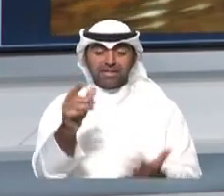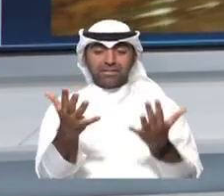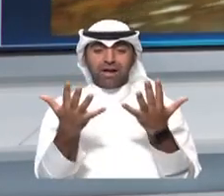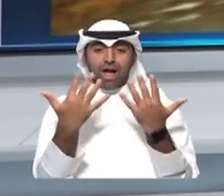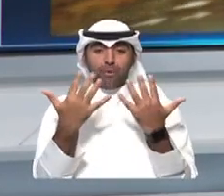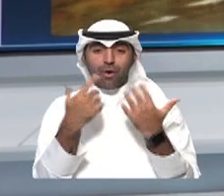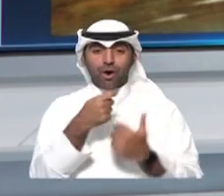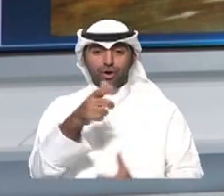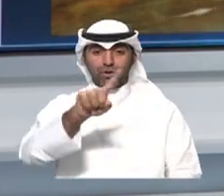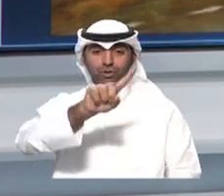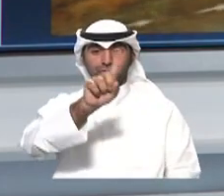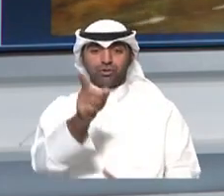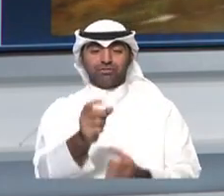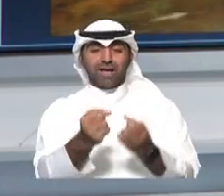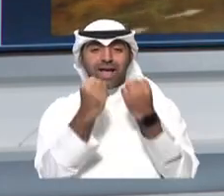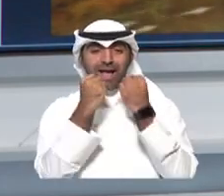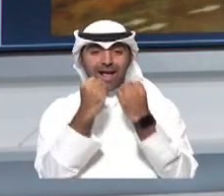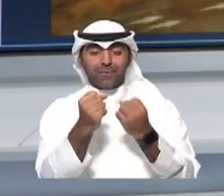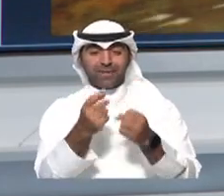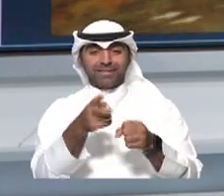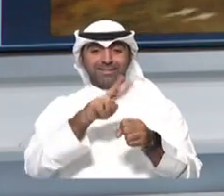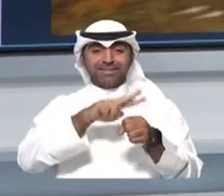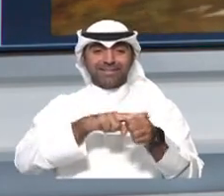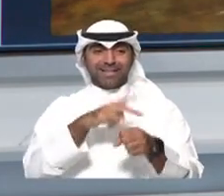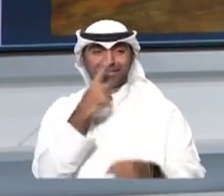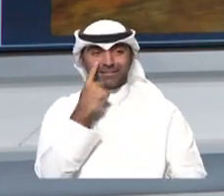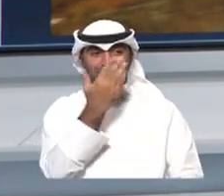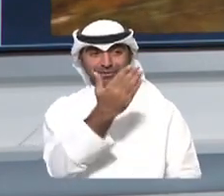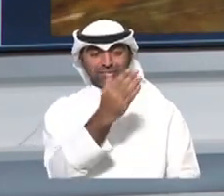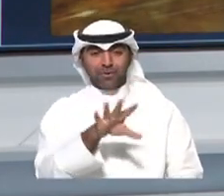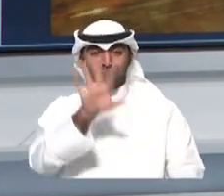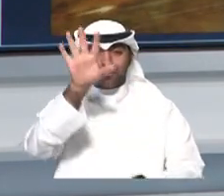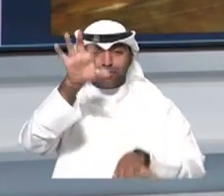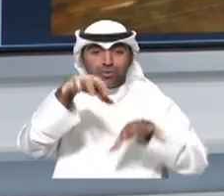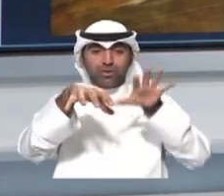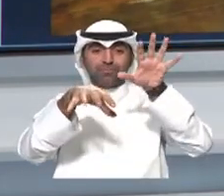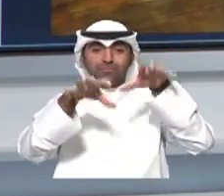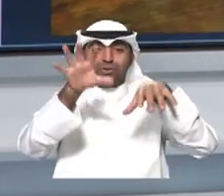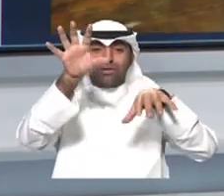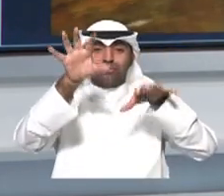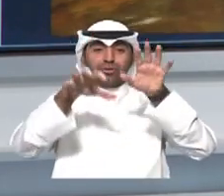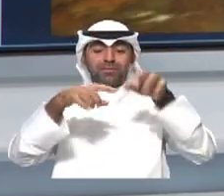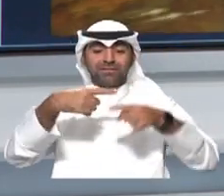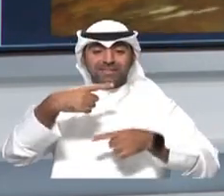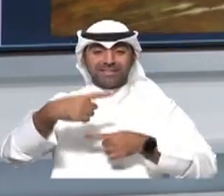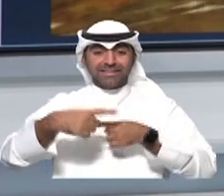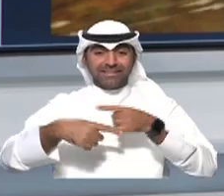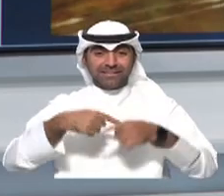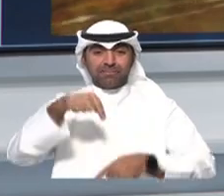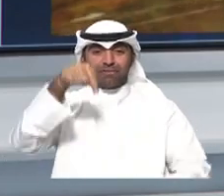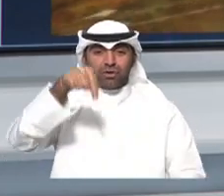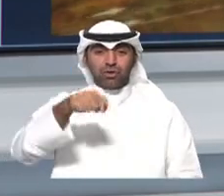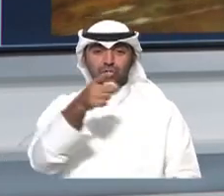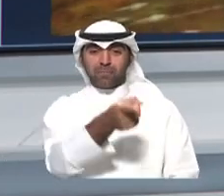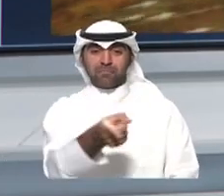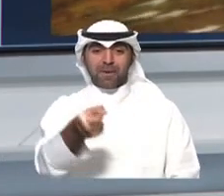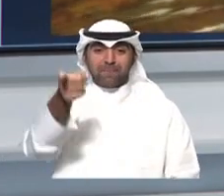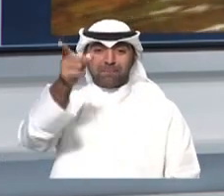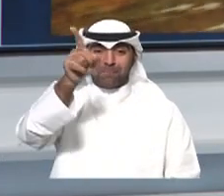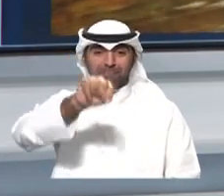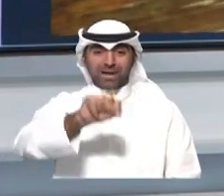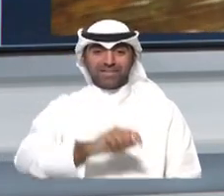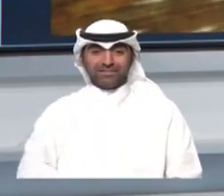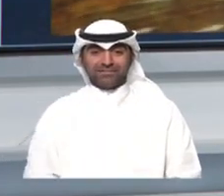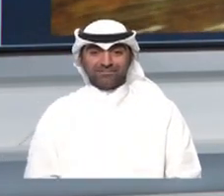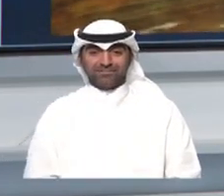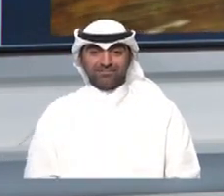المناطق البرية وكذلك داخل البحر، وأيضا فرص الأمطار مستمرة خفيفة ومتفرقة وقد تكون رعدية على بعض